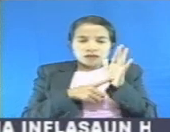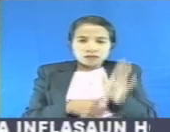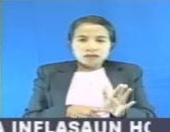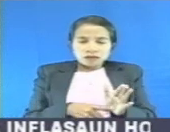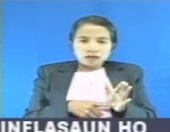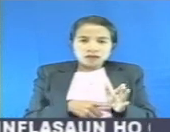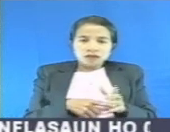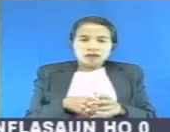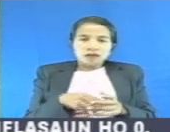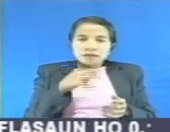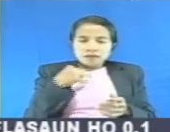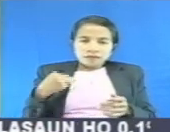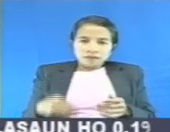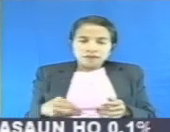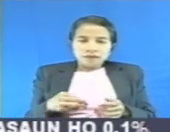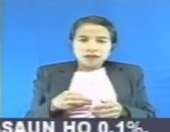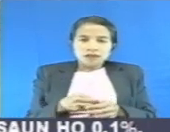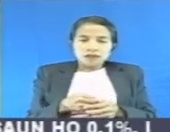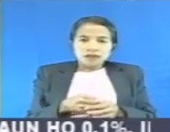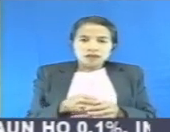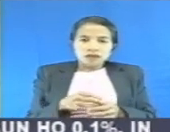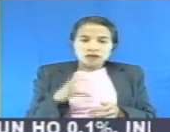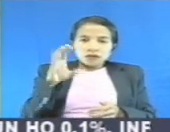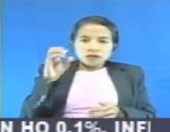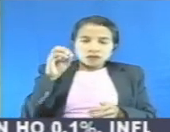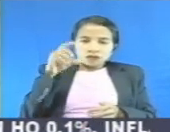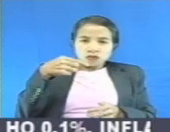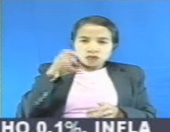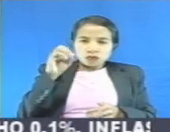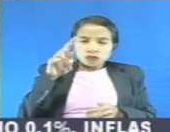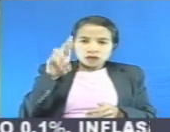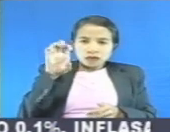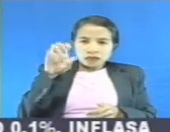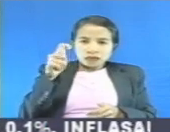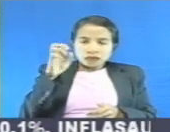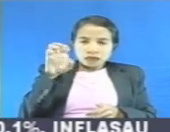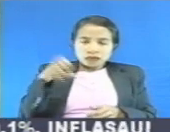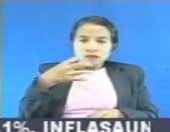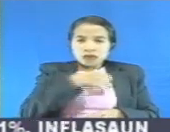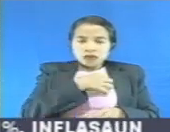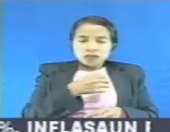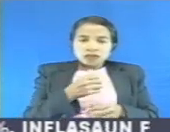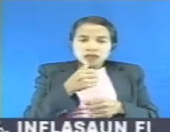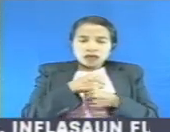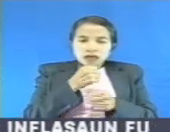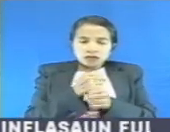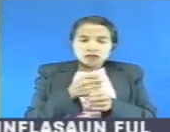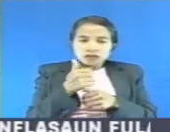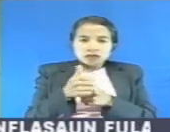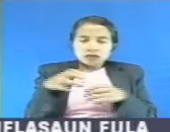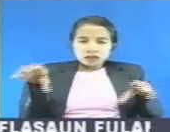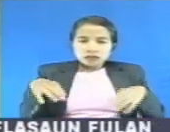Representante Convento ADM Madre Goretti Delícia Fernandes Dejan, Penitelli halau tuir sirane serviço.